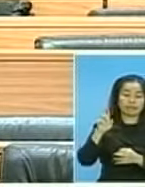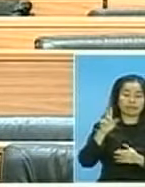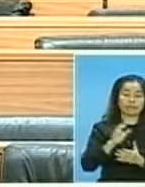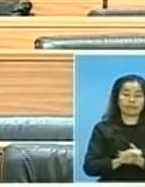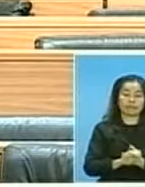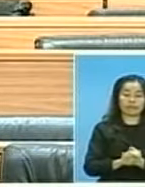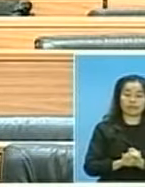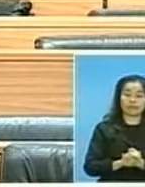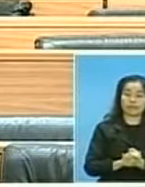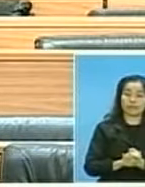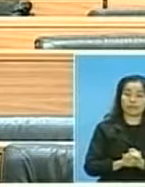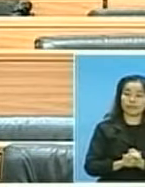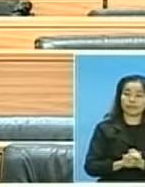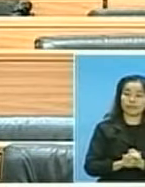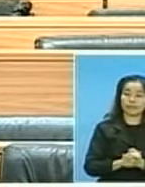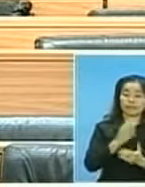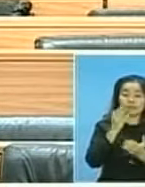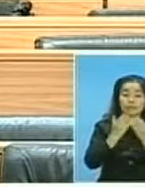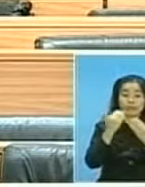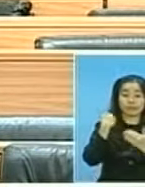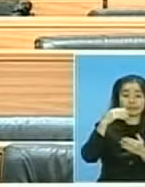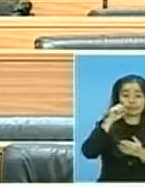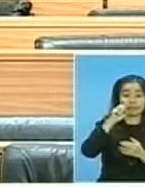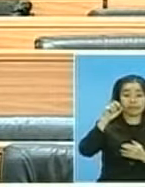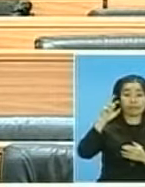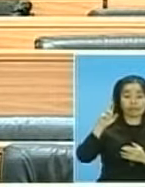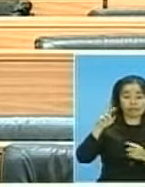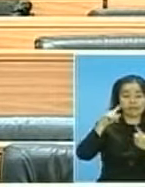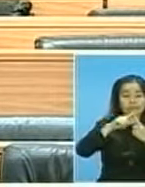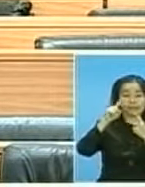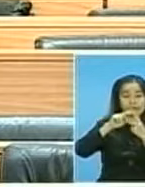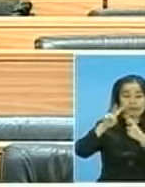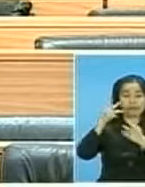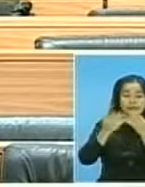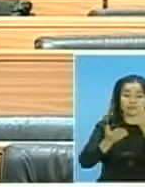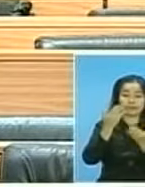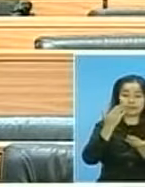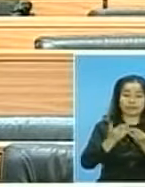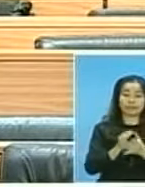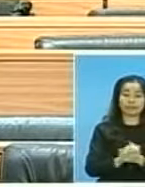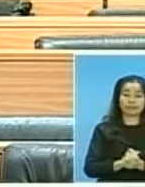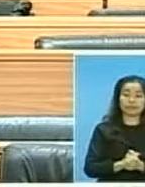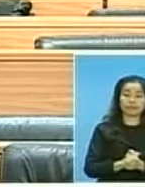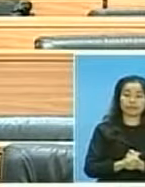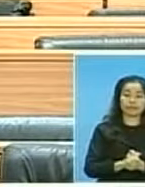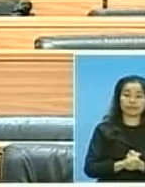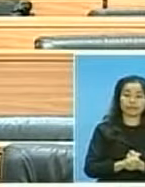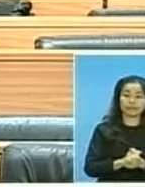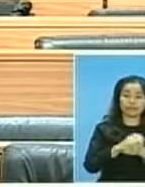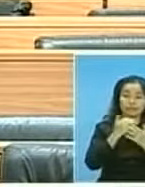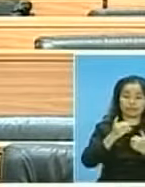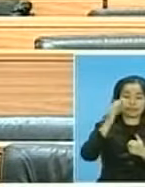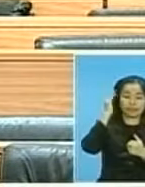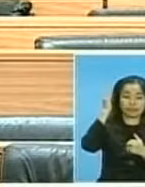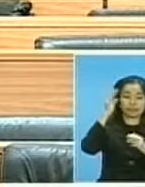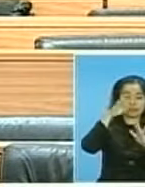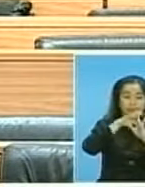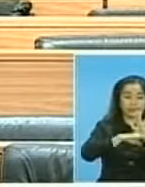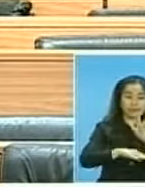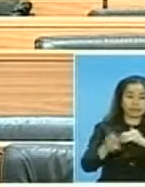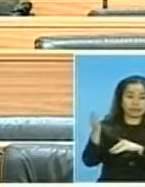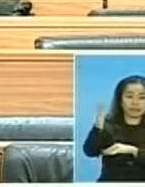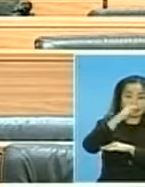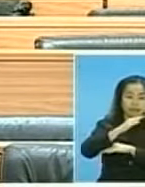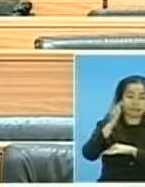ญไม่ว่าจะเป็นสสร.ประเภท1ประเภท2ก็ตามท่านประธานที่เคารพครับเราอภิปรายกันมาตล